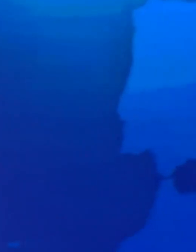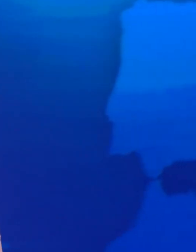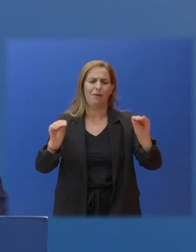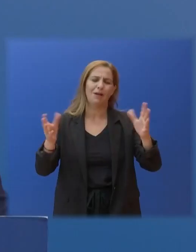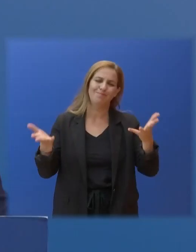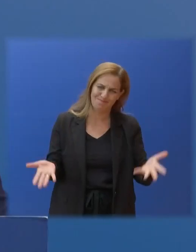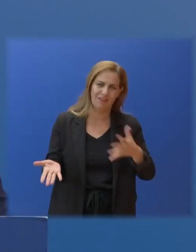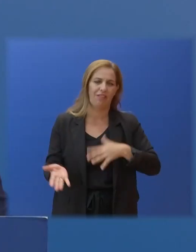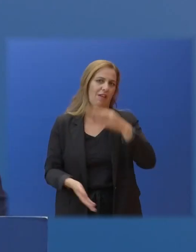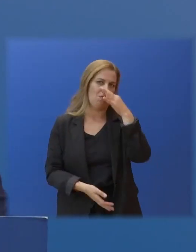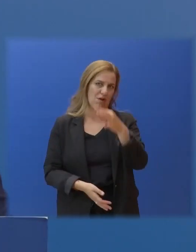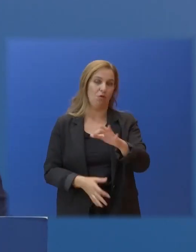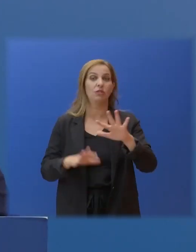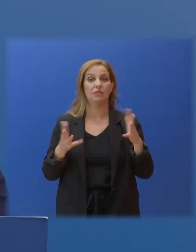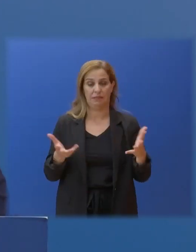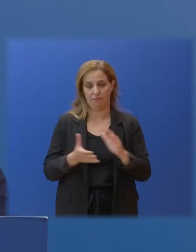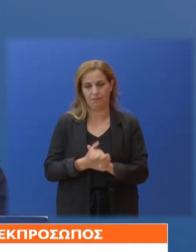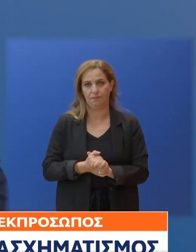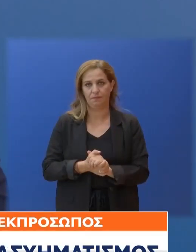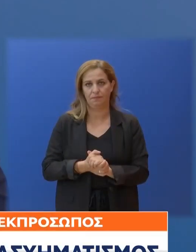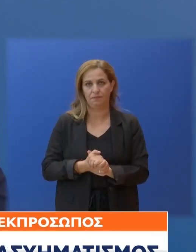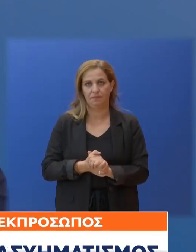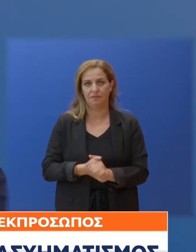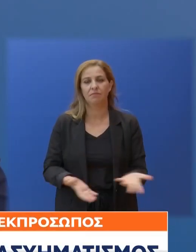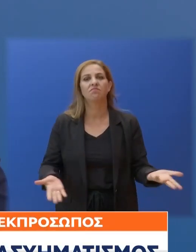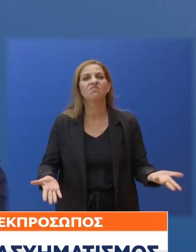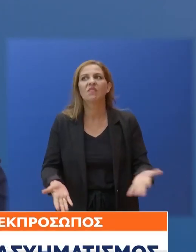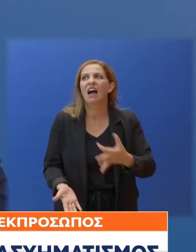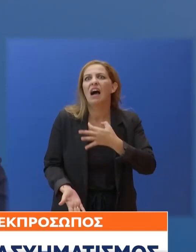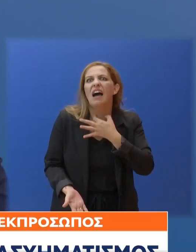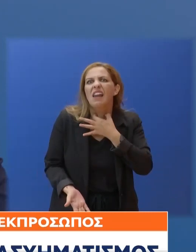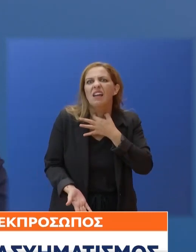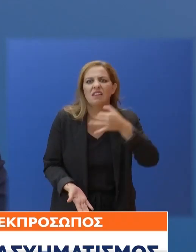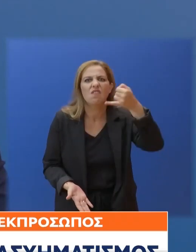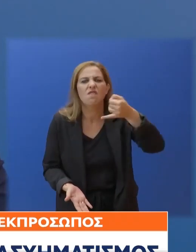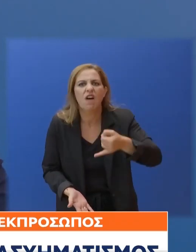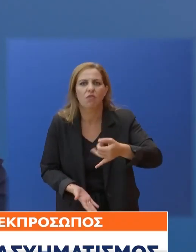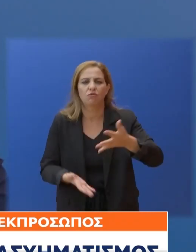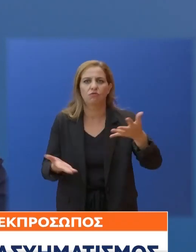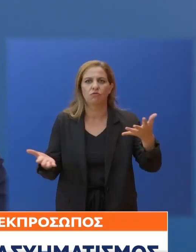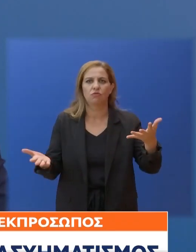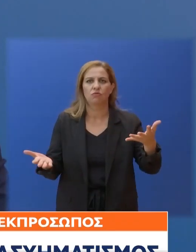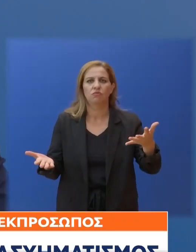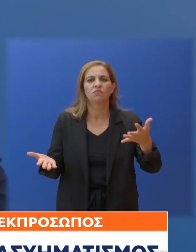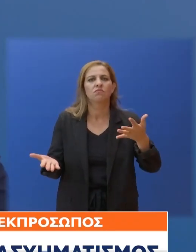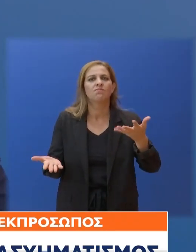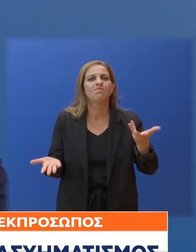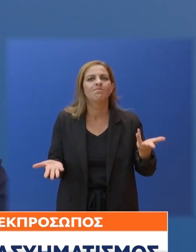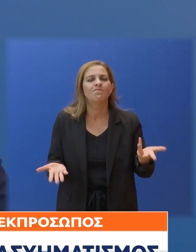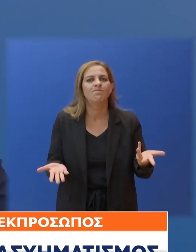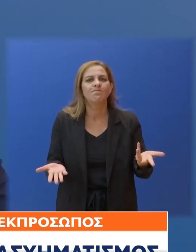ακούσουμε. Η ανάγκη, η έκταση, το βάθος, το αποτύπωμα, ο